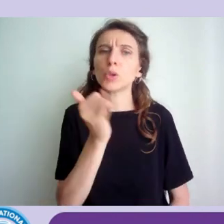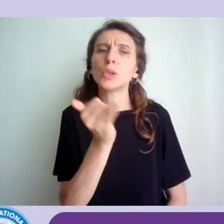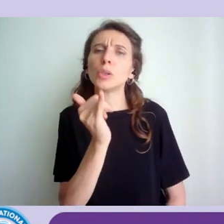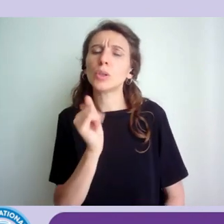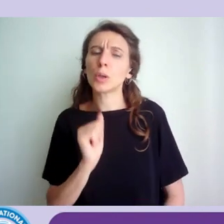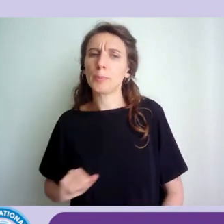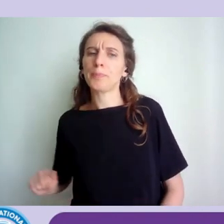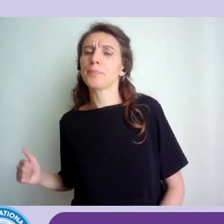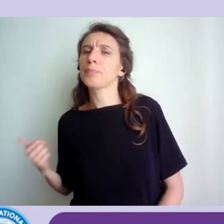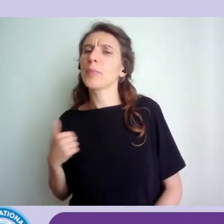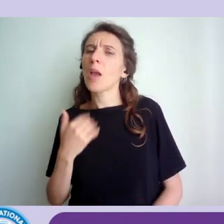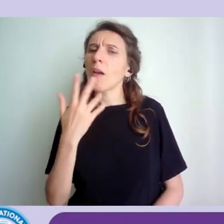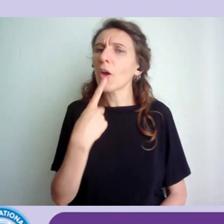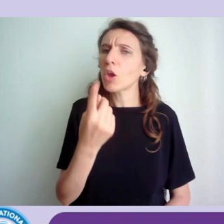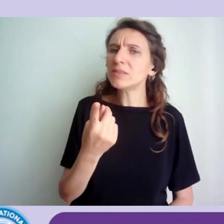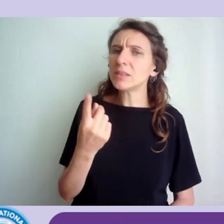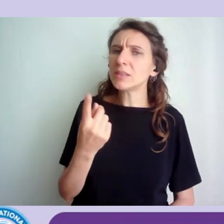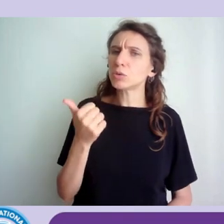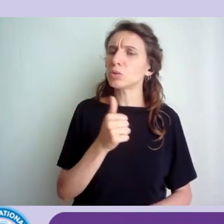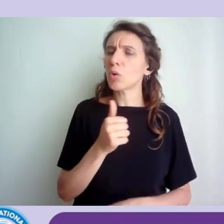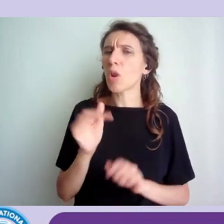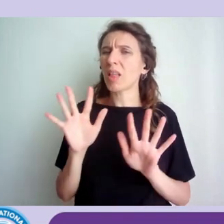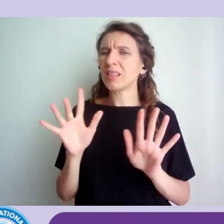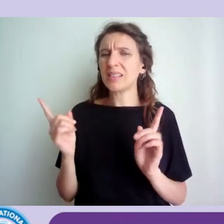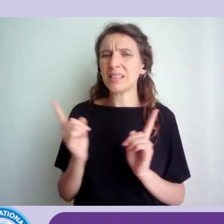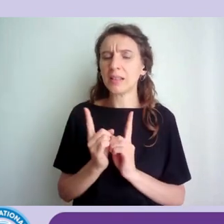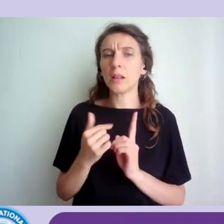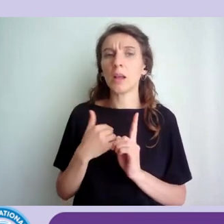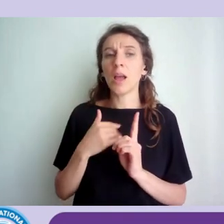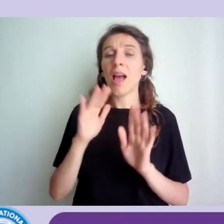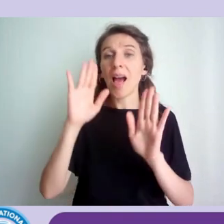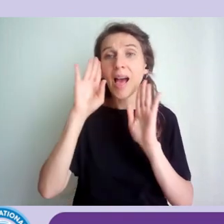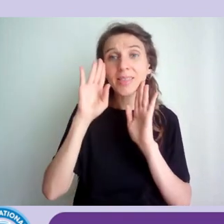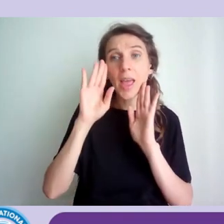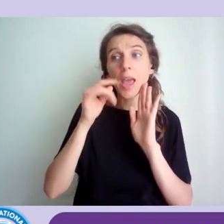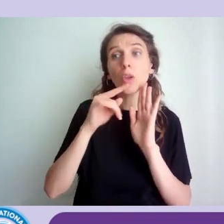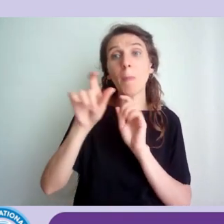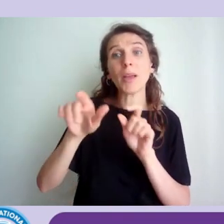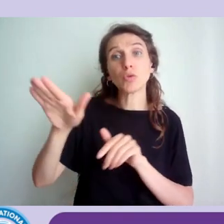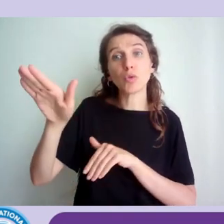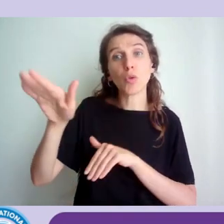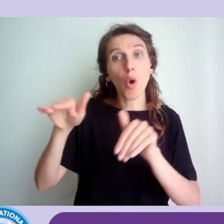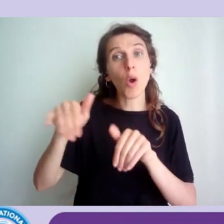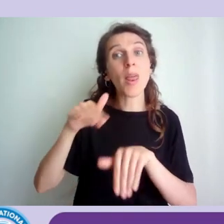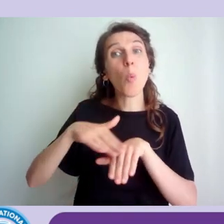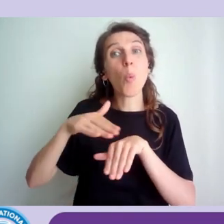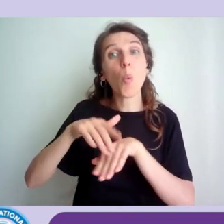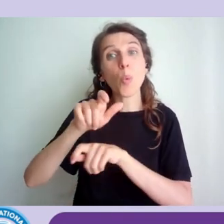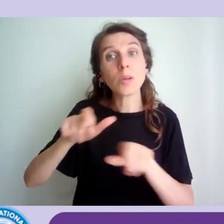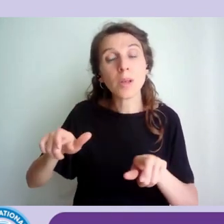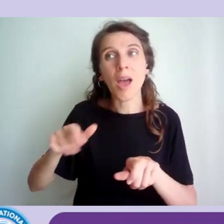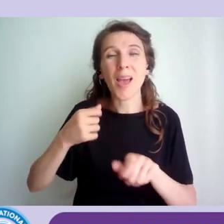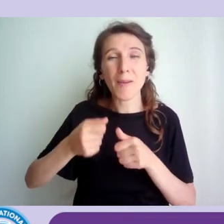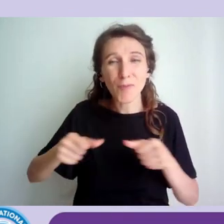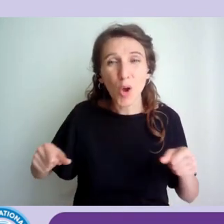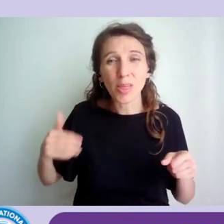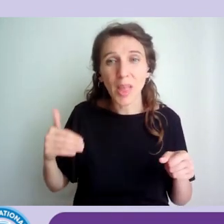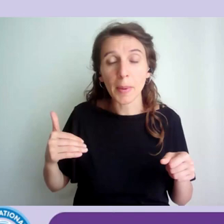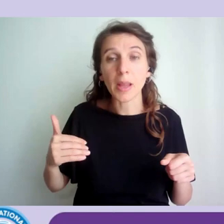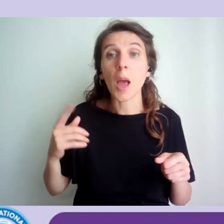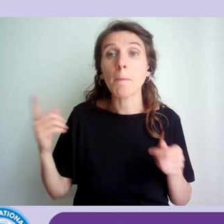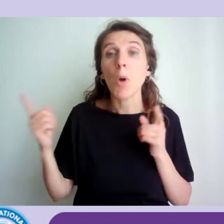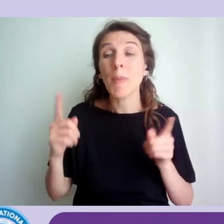ribadire una cosa attenzione perché il coinvolgimento degli utenti è evidente fondamentale e importante ma in fase di